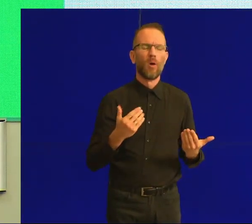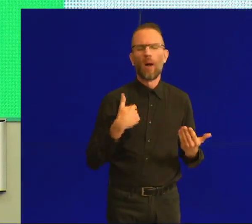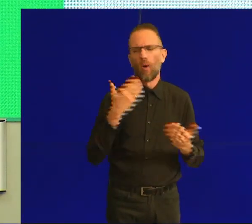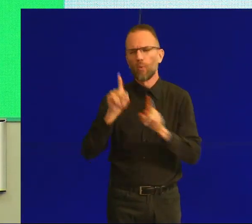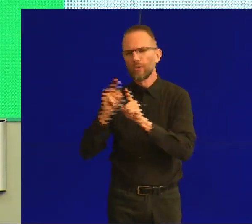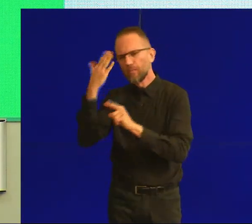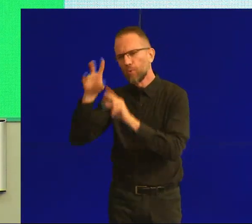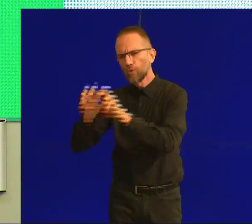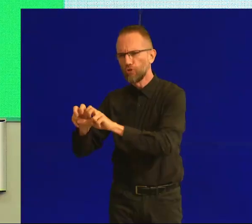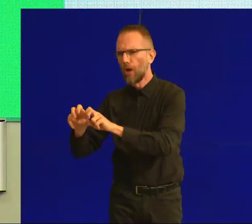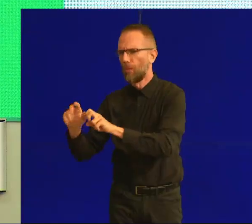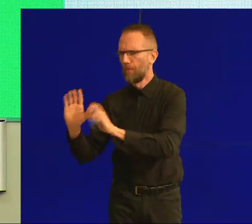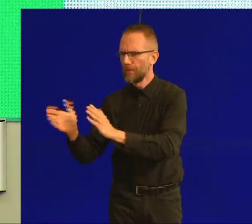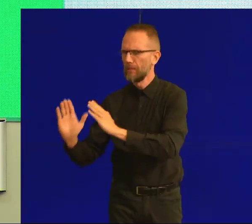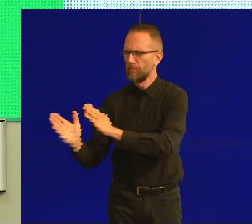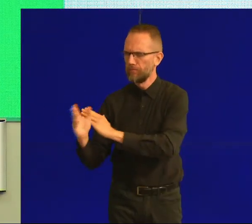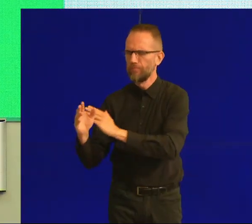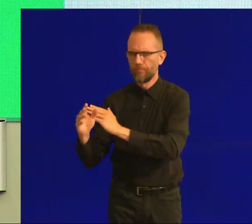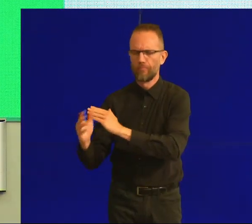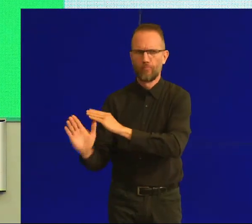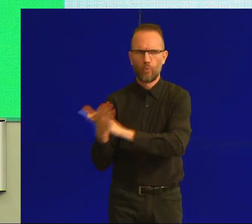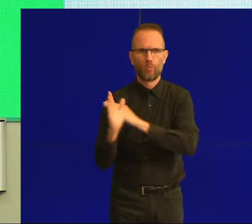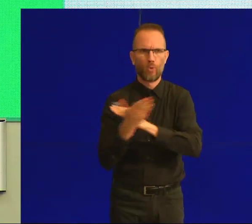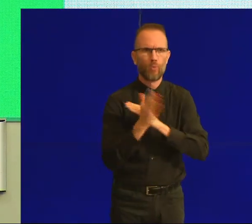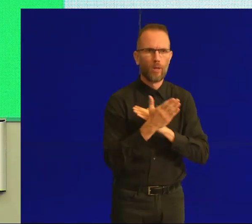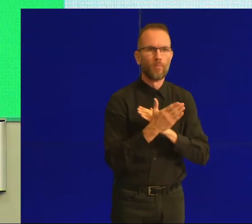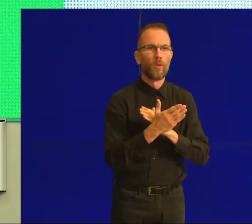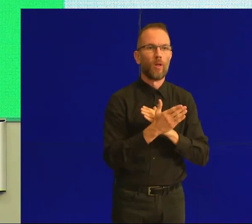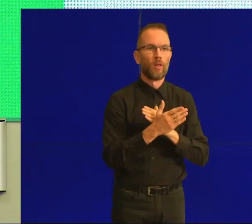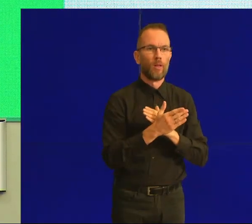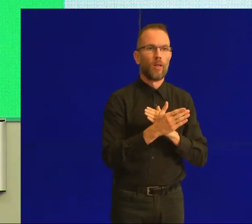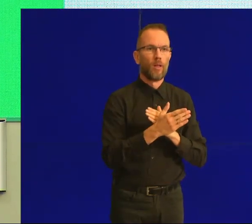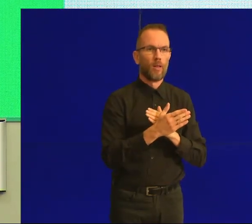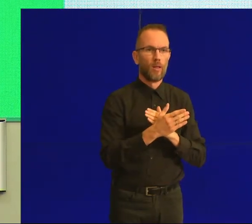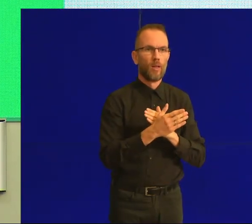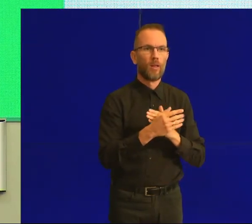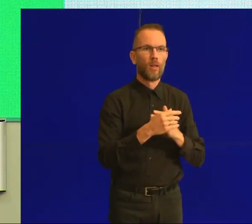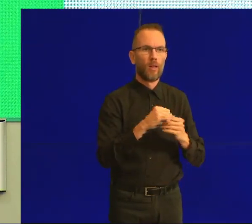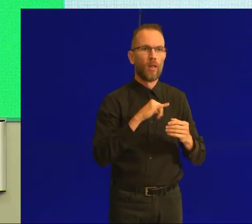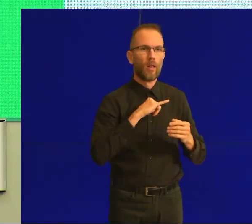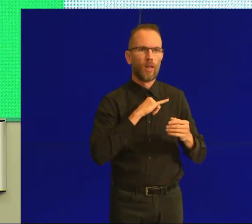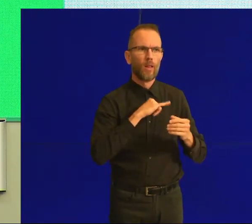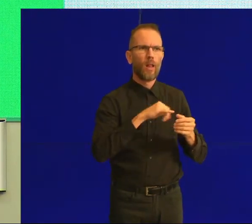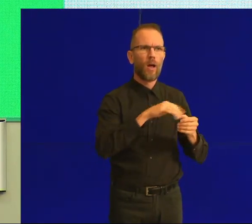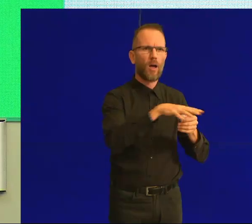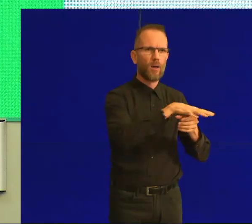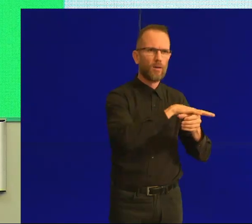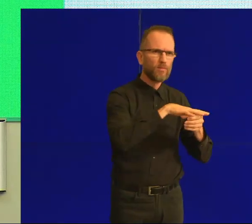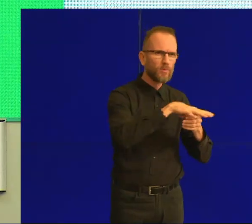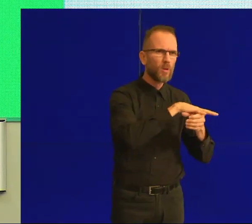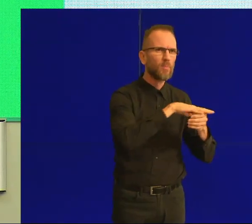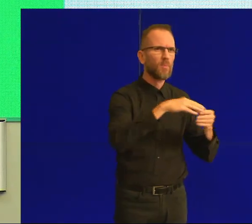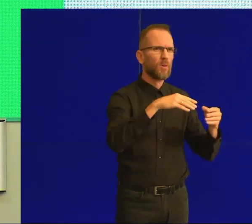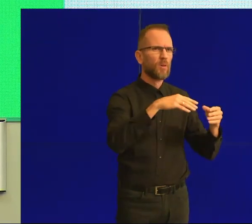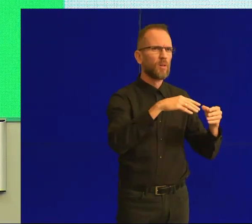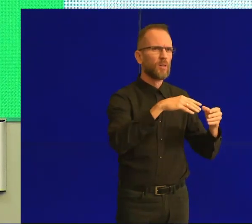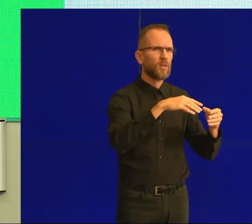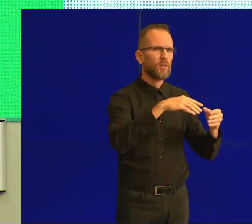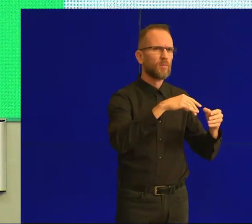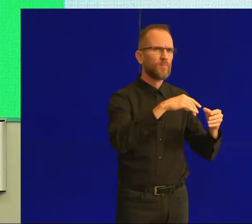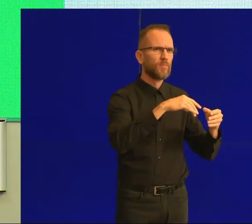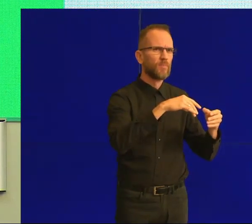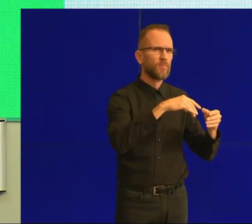certains endroits il ya de la transmission locale dans certaines populations à risque on a souvent parlé des maisons de repos et bien il ya de